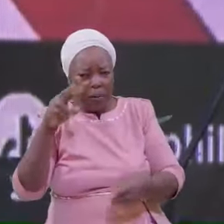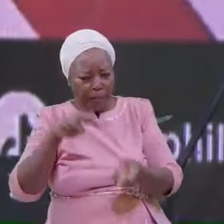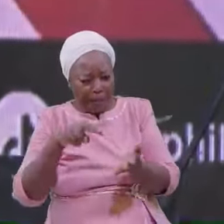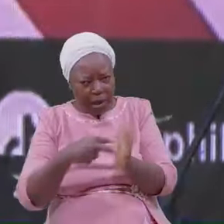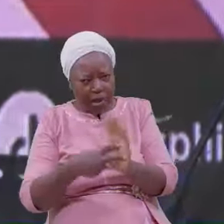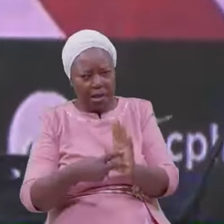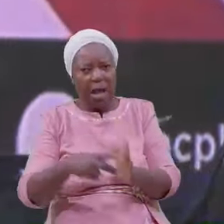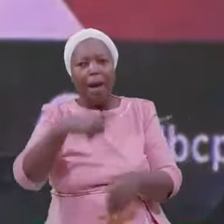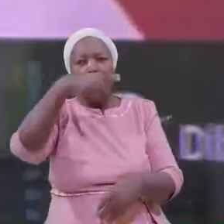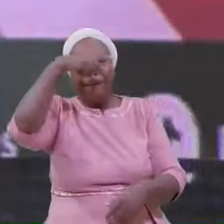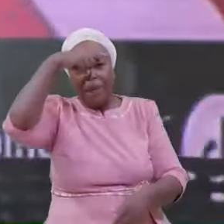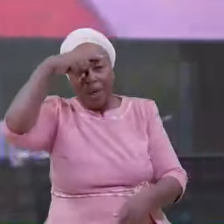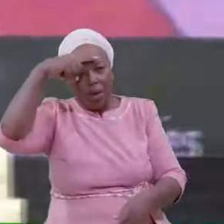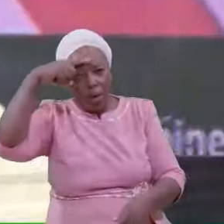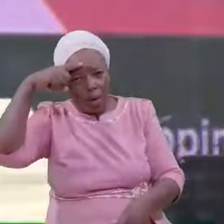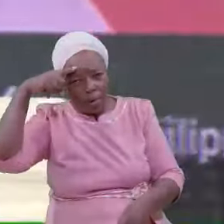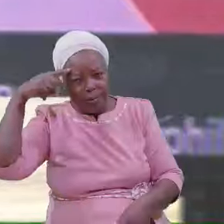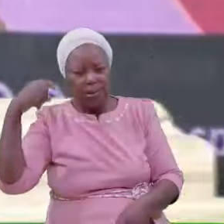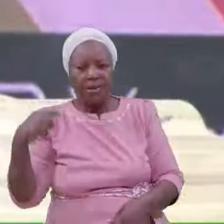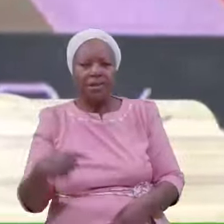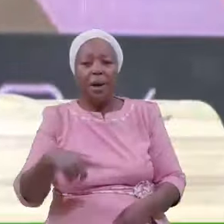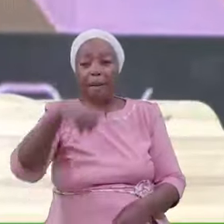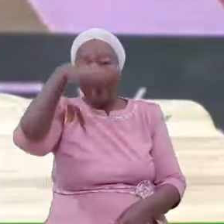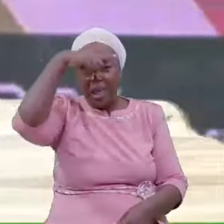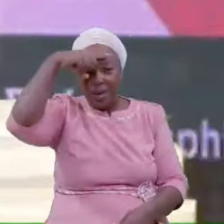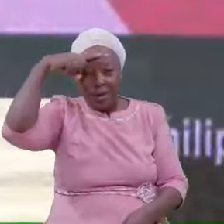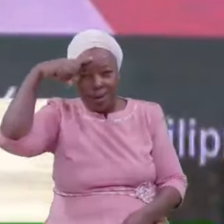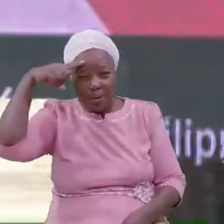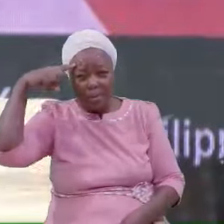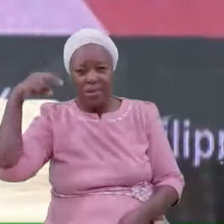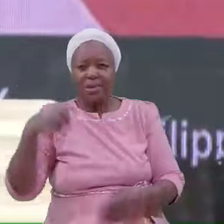because. Yan ang sabi ng Panginoon. Because. Sapagkat. How do I